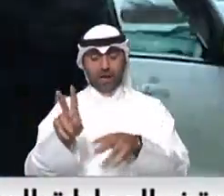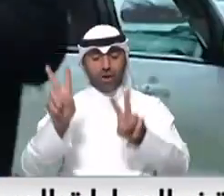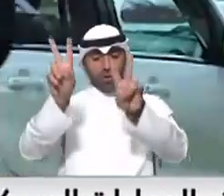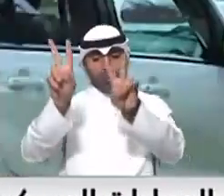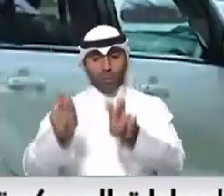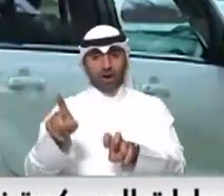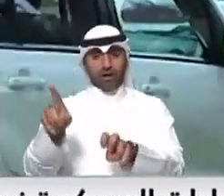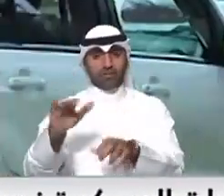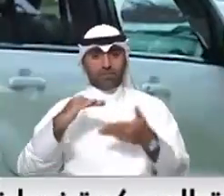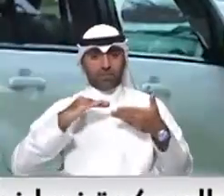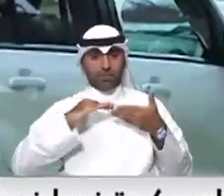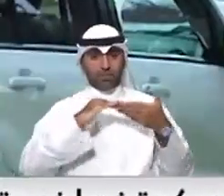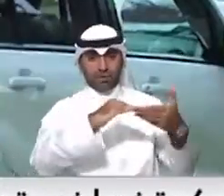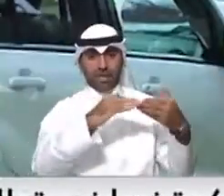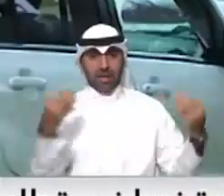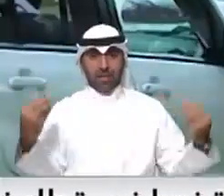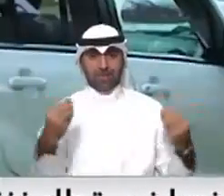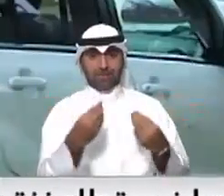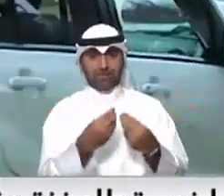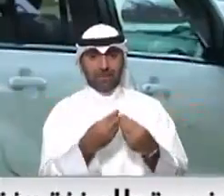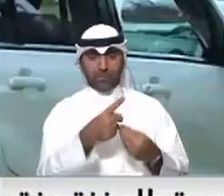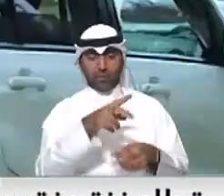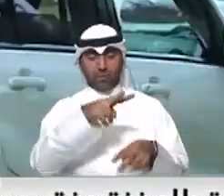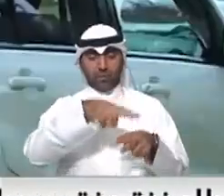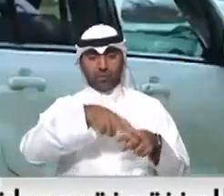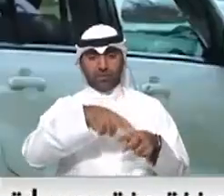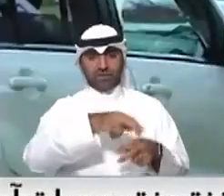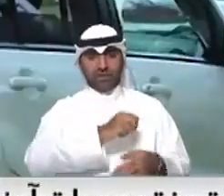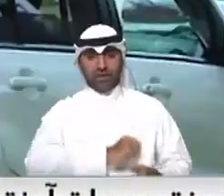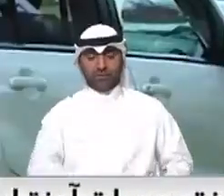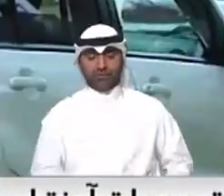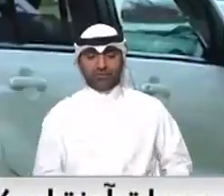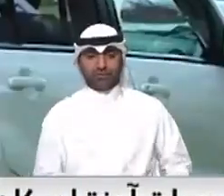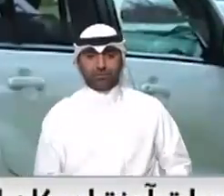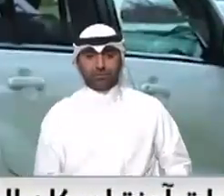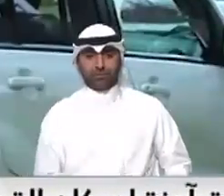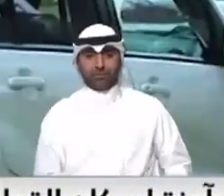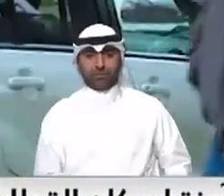كان عليه سابقا. داليا الكومي، تلفزيون دولة الكويت، واشنطن.